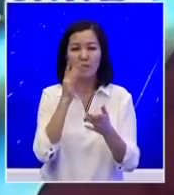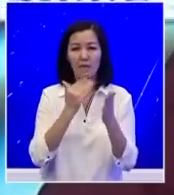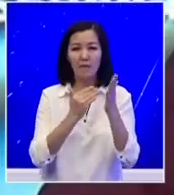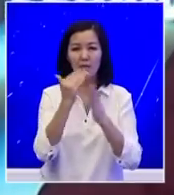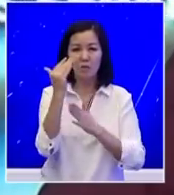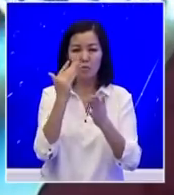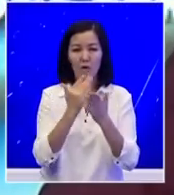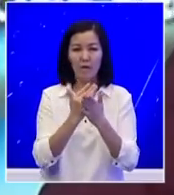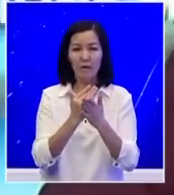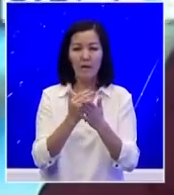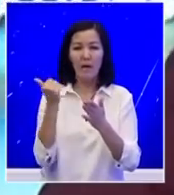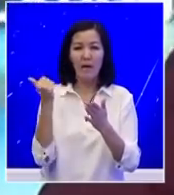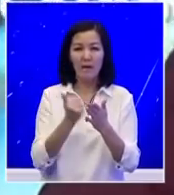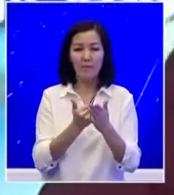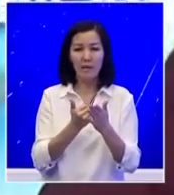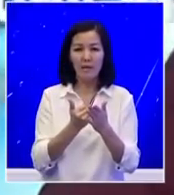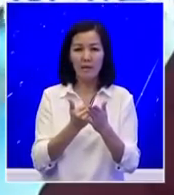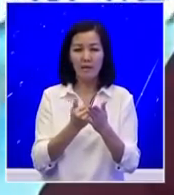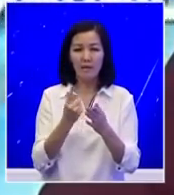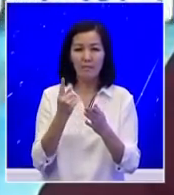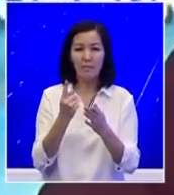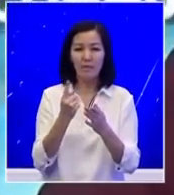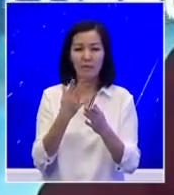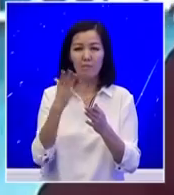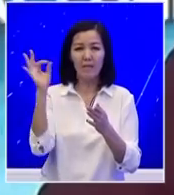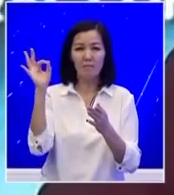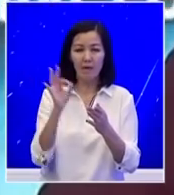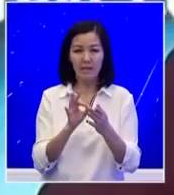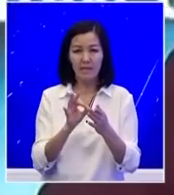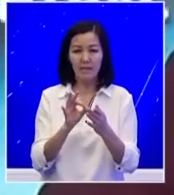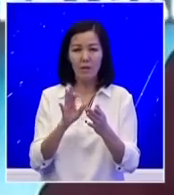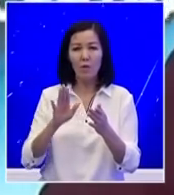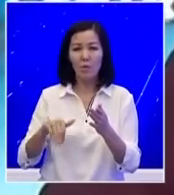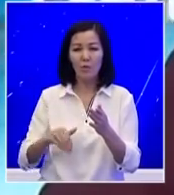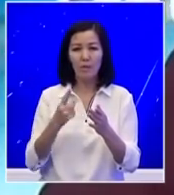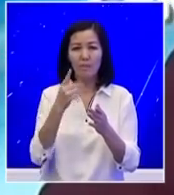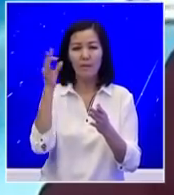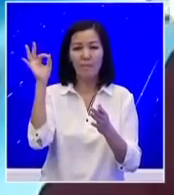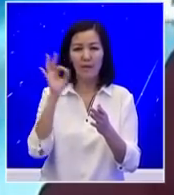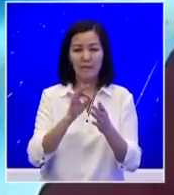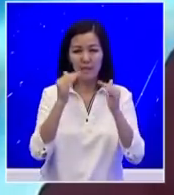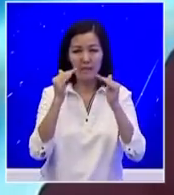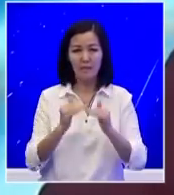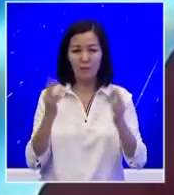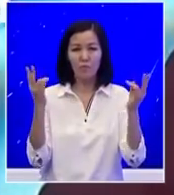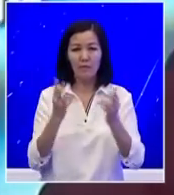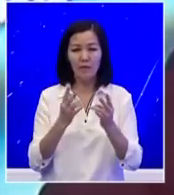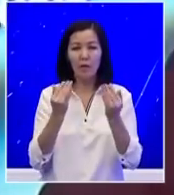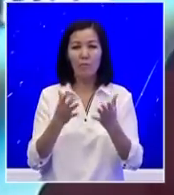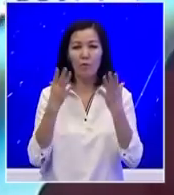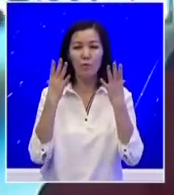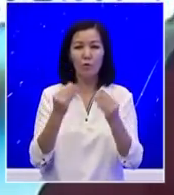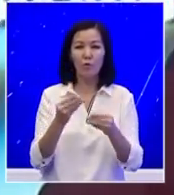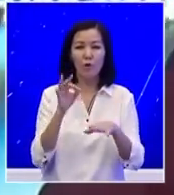Біздің мақсатымыз апталық өсу қарқынын біріншіден 5%-ға дейін, одан кейін 1%-ға дейін азайту. Бүгінгі күні